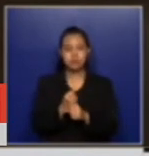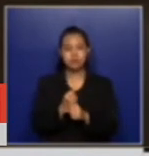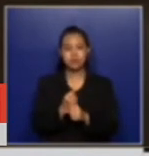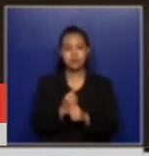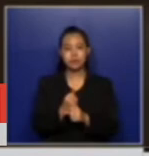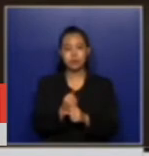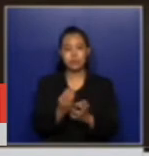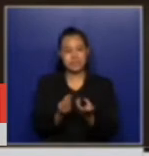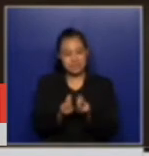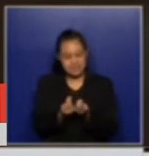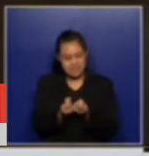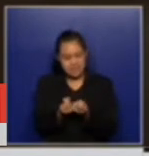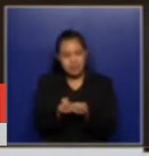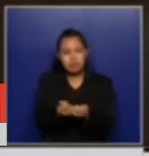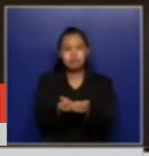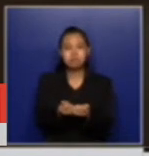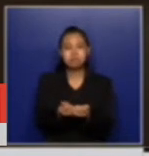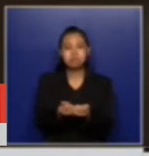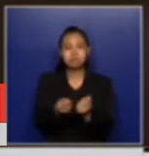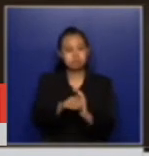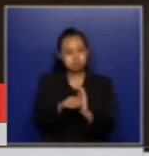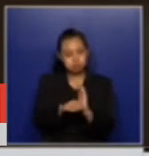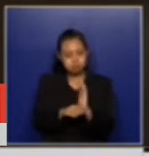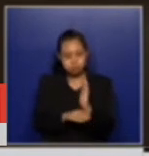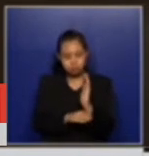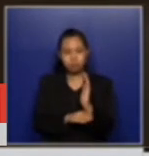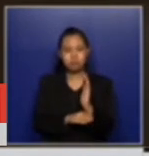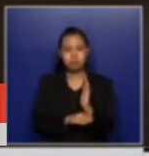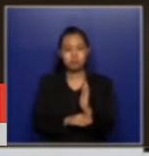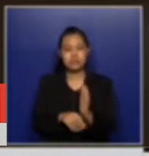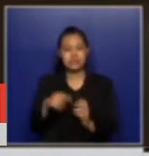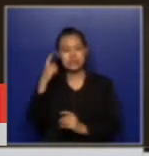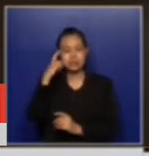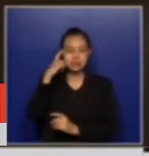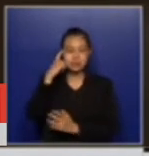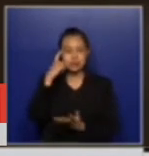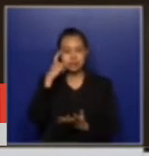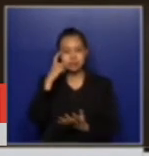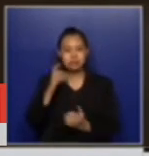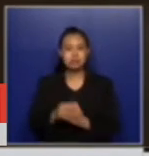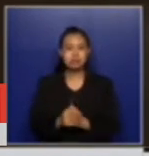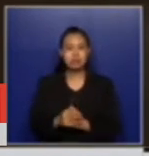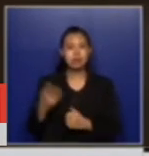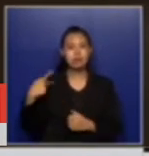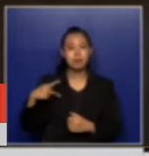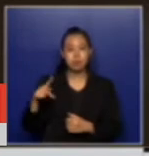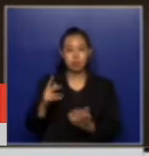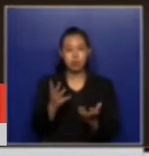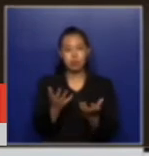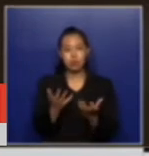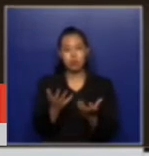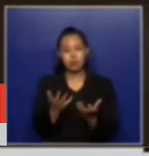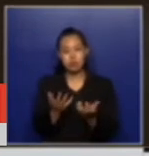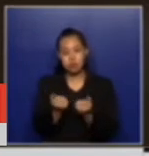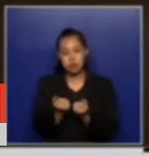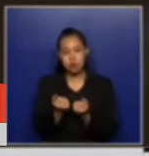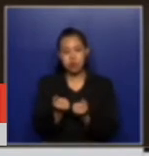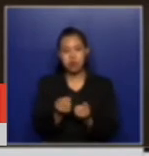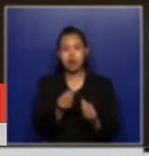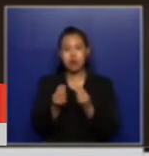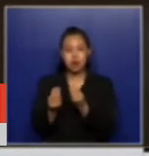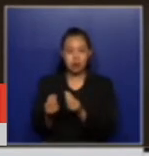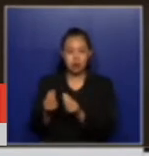บละเอียดถี่ถ้วนและต้องคำนึงถึงผลประโยชน์สูงสุดของพี่น้องประชาช